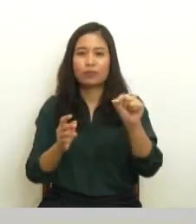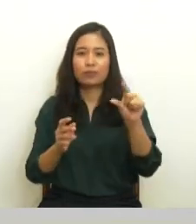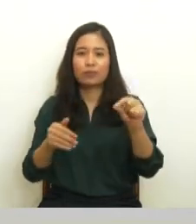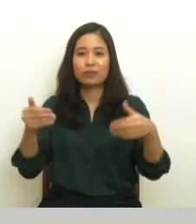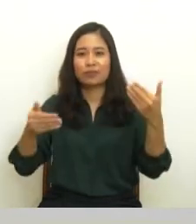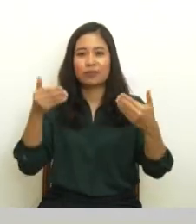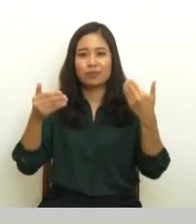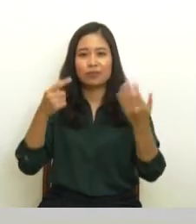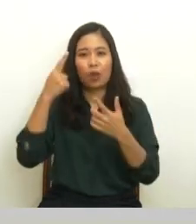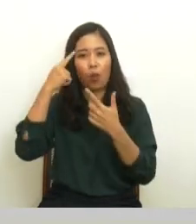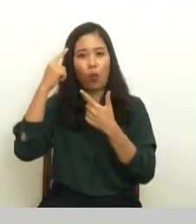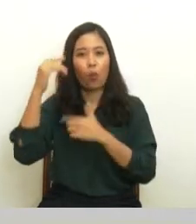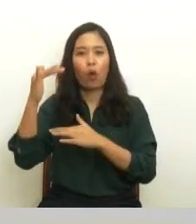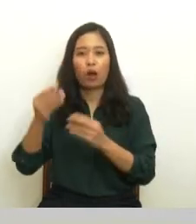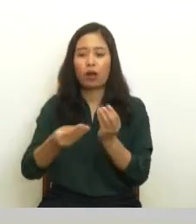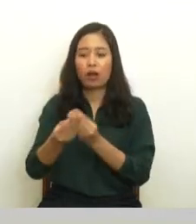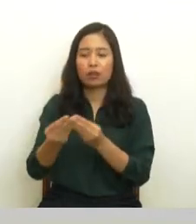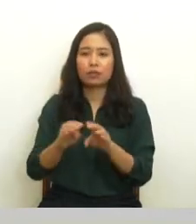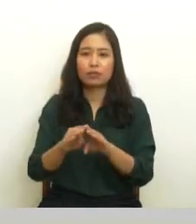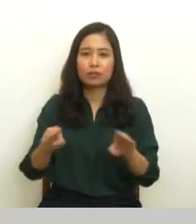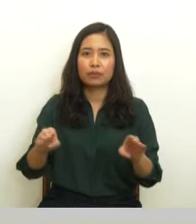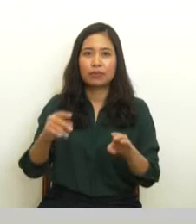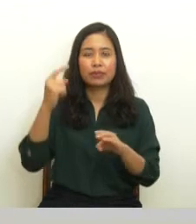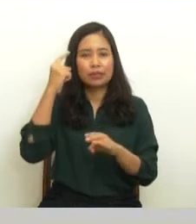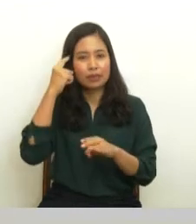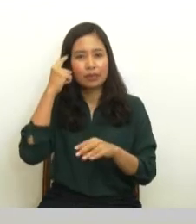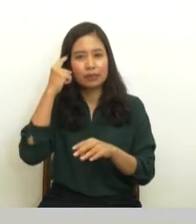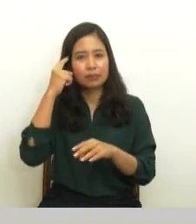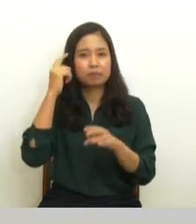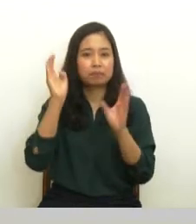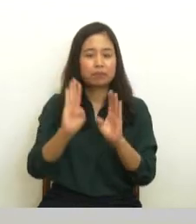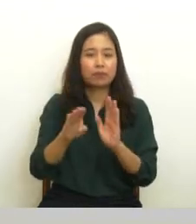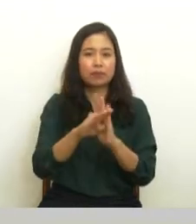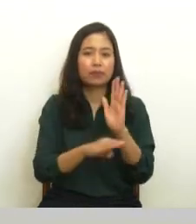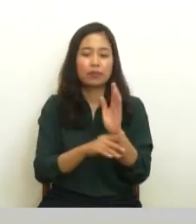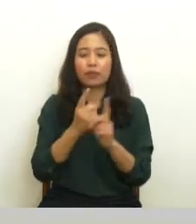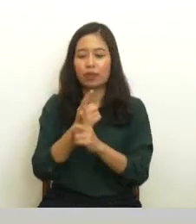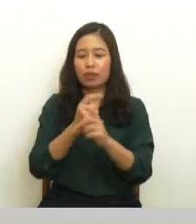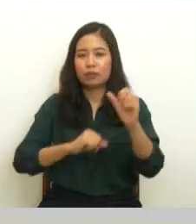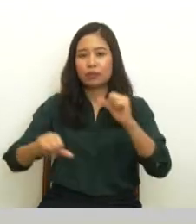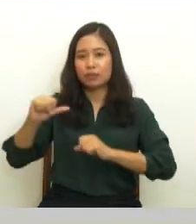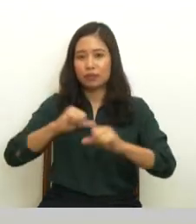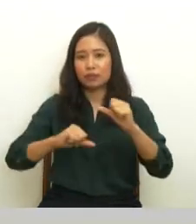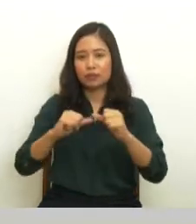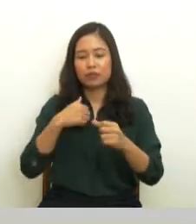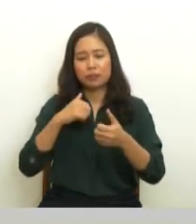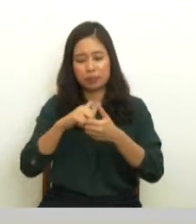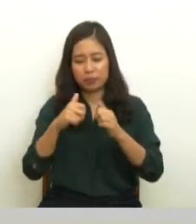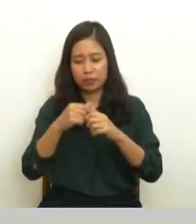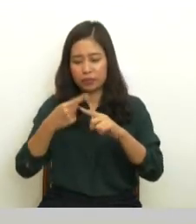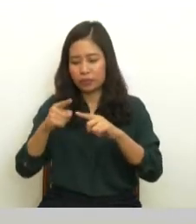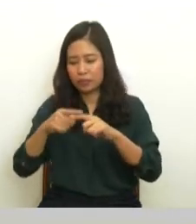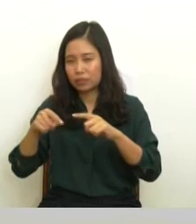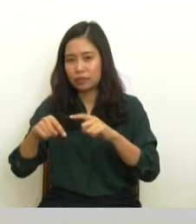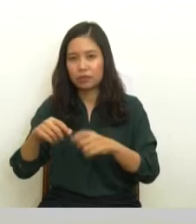เราปลกฝัง ความเป็นนักคิด เชิงระบบทางวดียาศาต์หรือเวลาเกิดปัญหาต่ ๆ หออยากรู้สต่